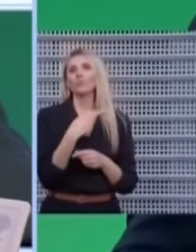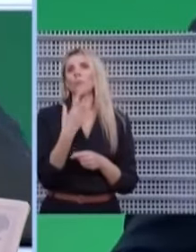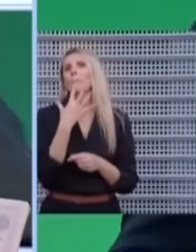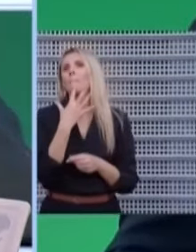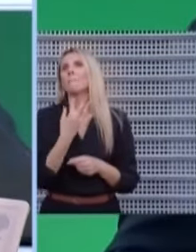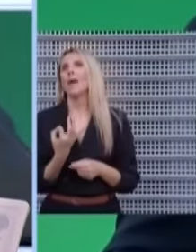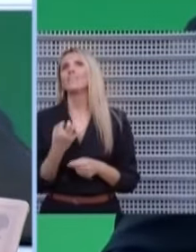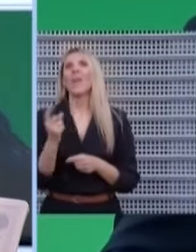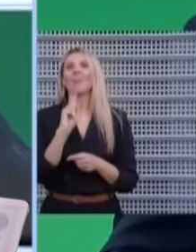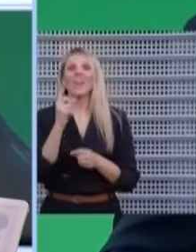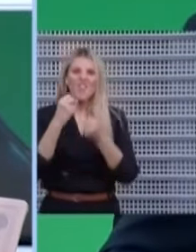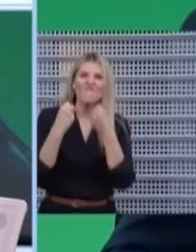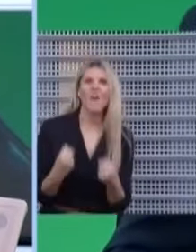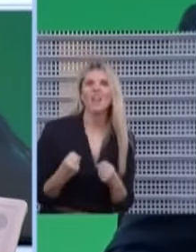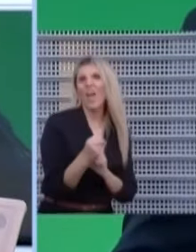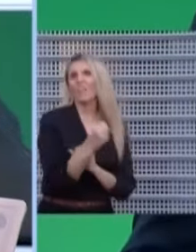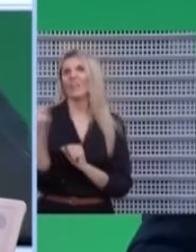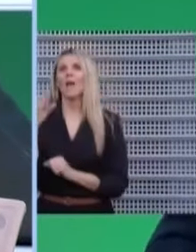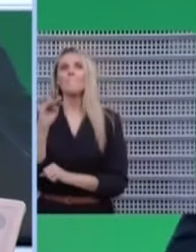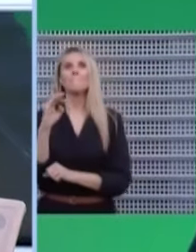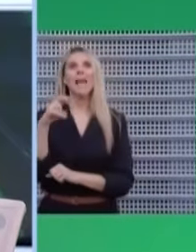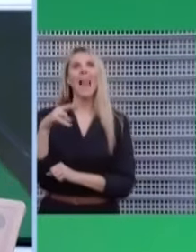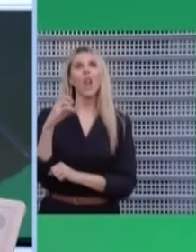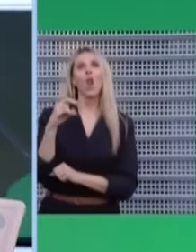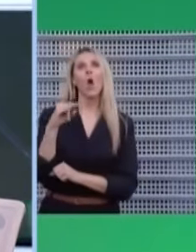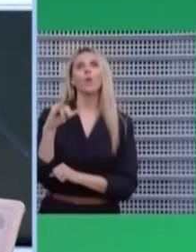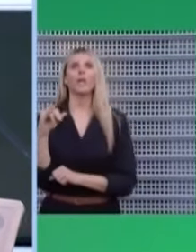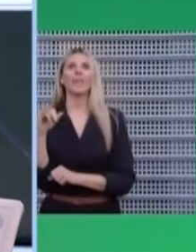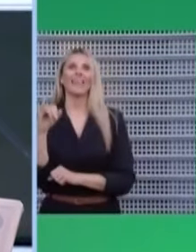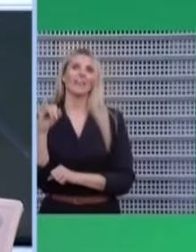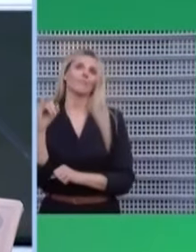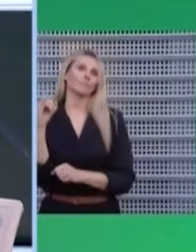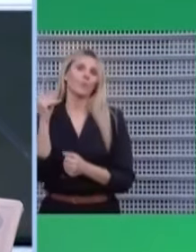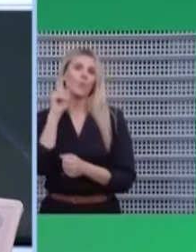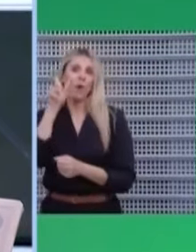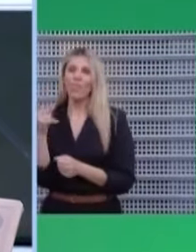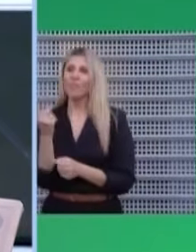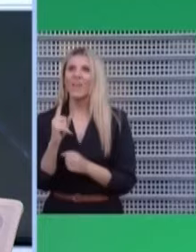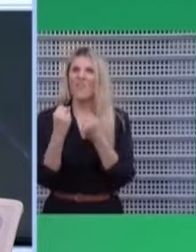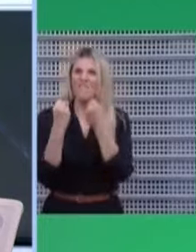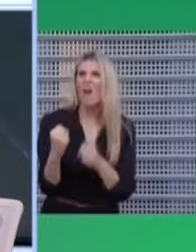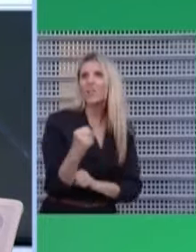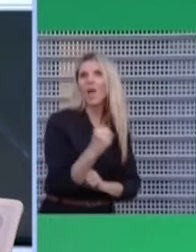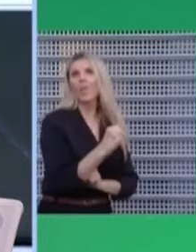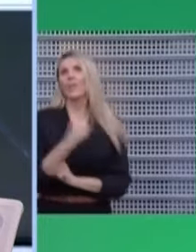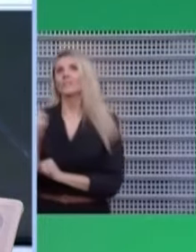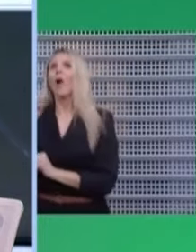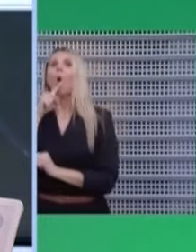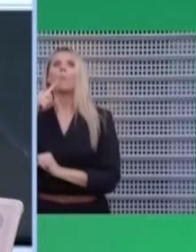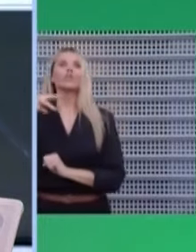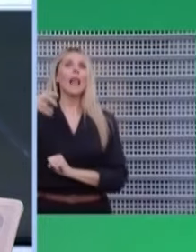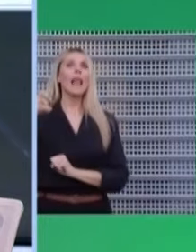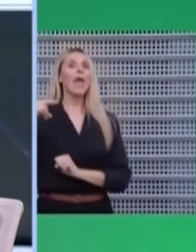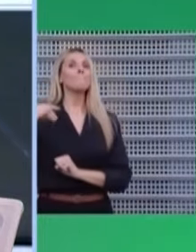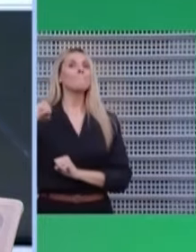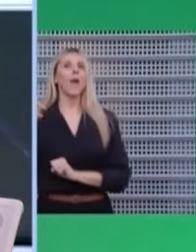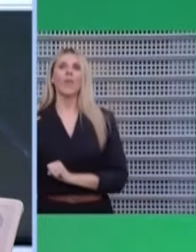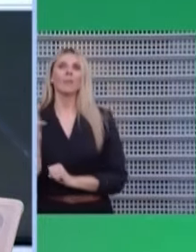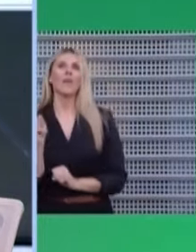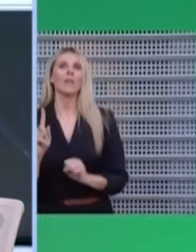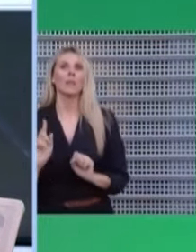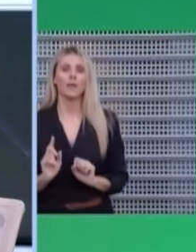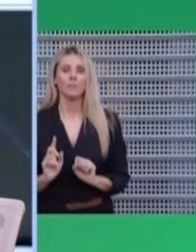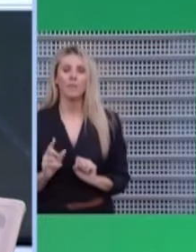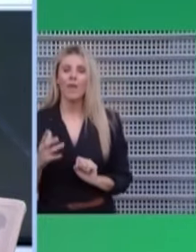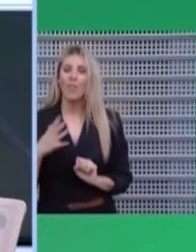στις δημοσκοπήσεις, πολύ μεγάλος προβληματισμός στις τάξεις του ΠΑΣΟΚ και στους ψηφοφόρους του και για το αποτέλεσμα αυτό καθ' αυτό. Αλλά